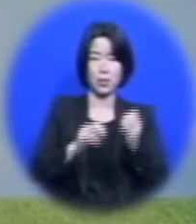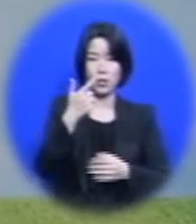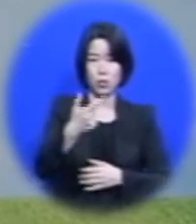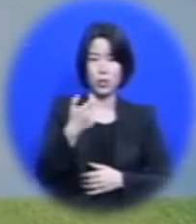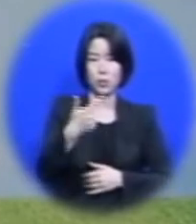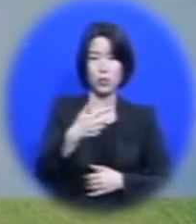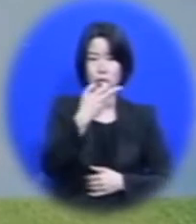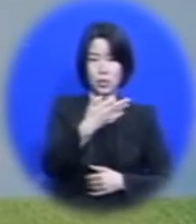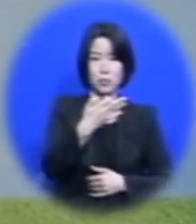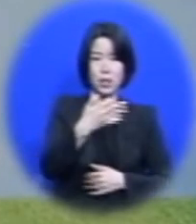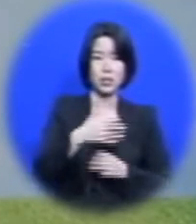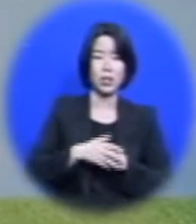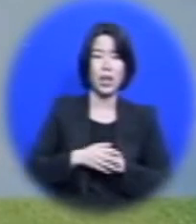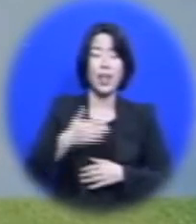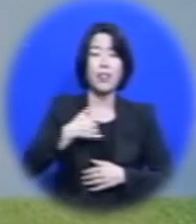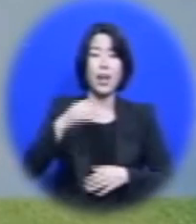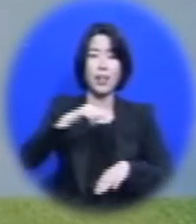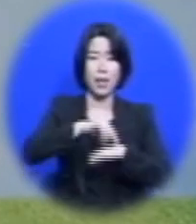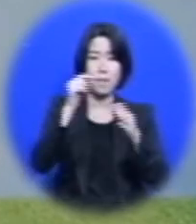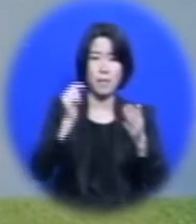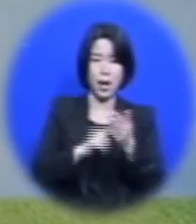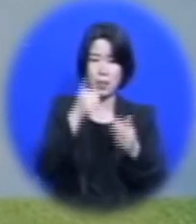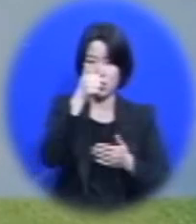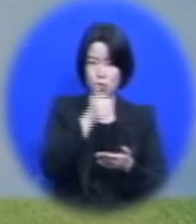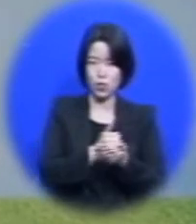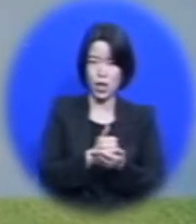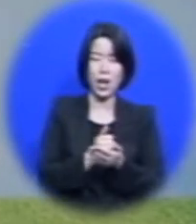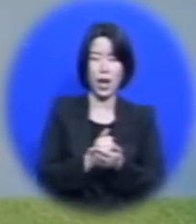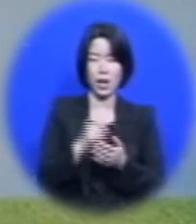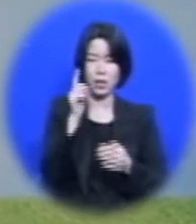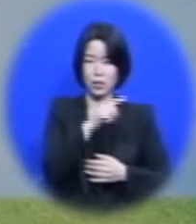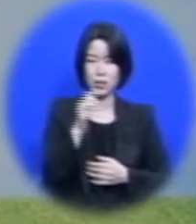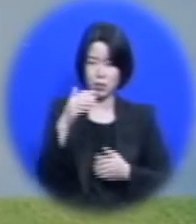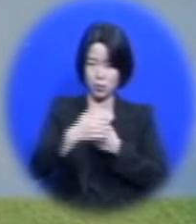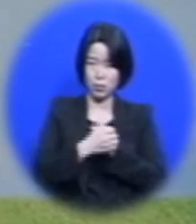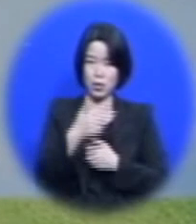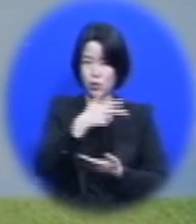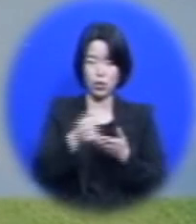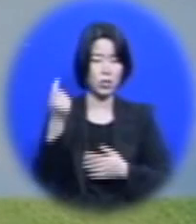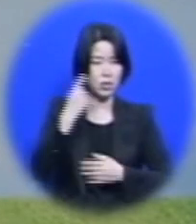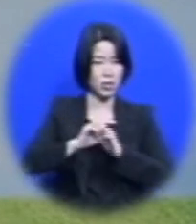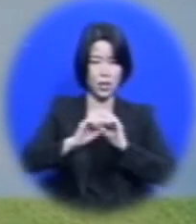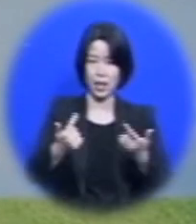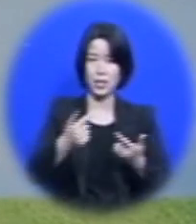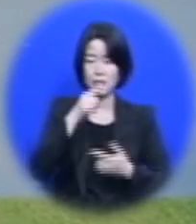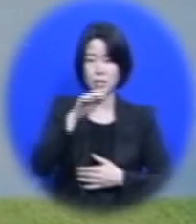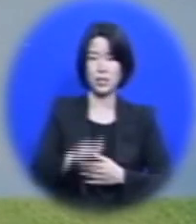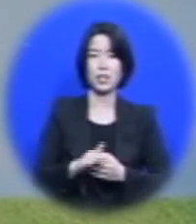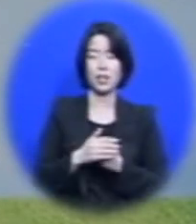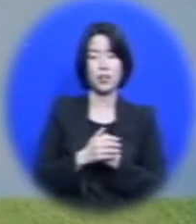18절에 내가 내 마음의 죄악을 품으면 주께서 듣지 아니하시리라.